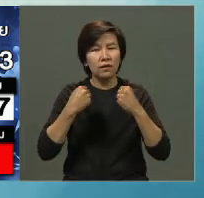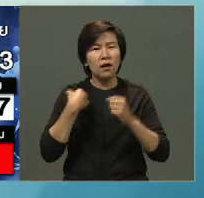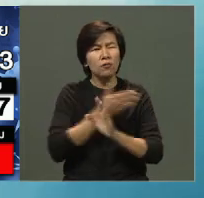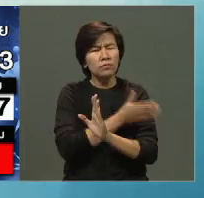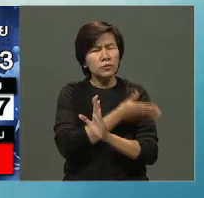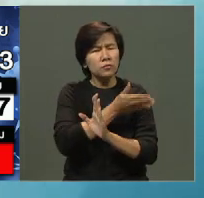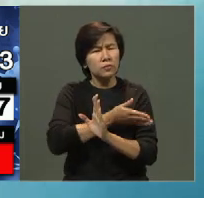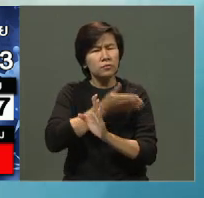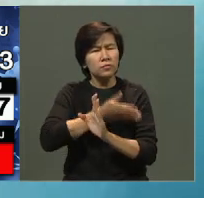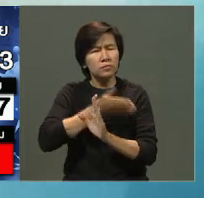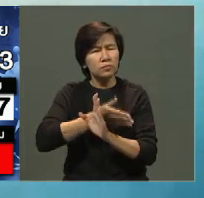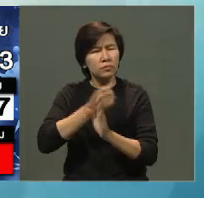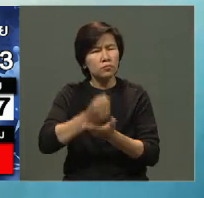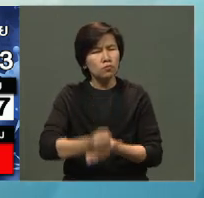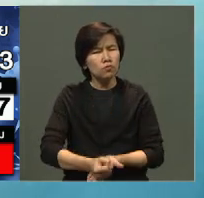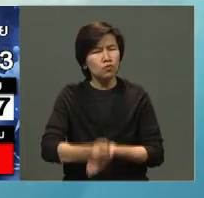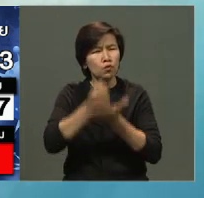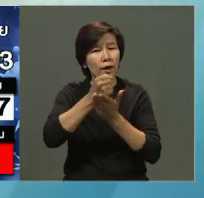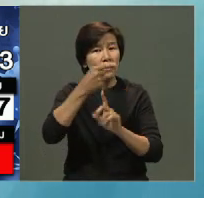รายวันนี้ผมโปรยนามตรงนี้นิดนึงก็คือเพื่อให้เห็นความสำคัญของพลังของคนไทยนะครับที่เราได้พยายามช่วยกันตรงนี้ทำให้1